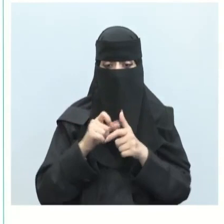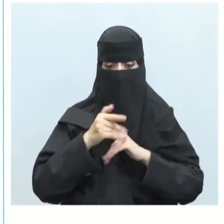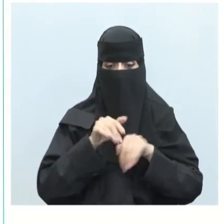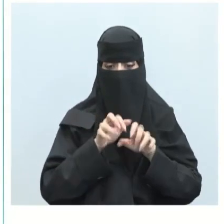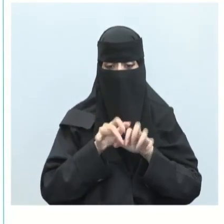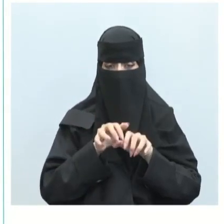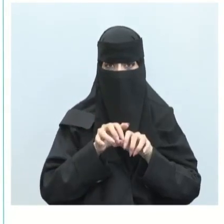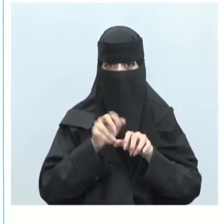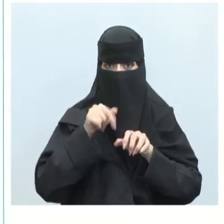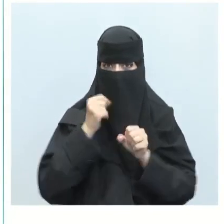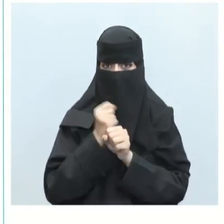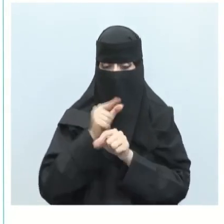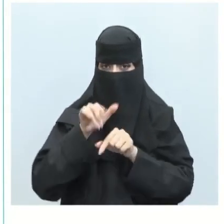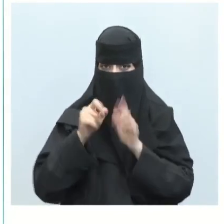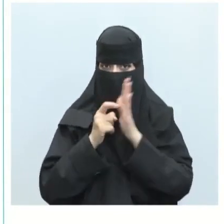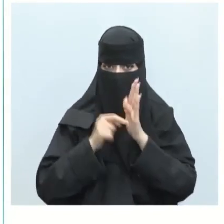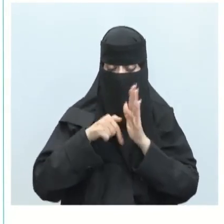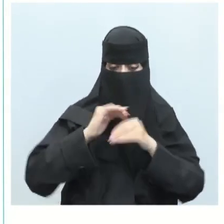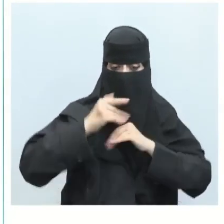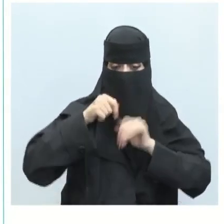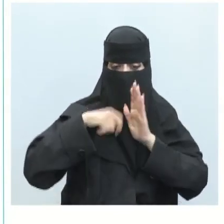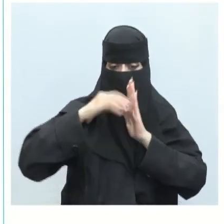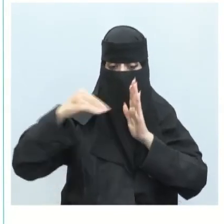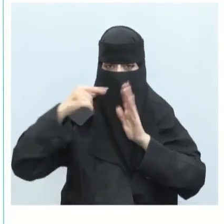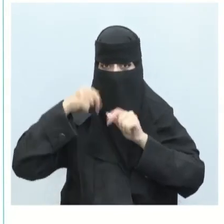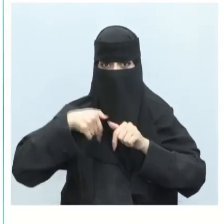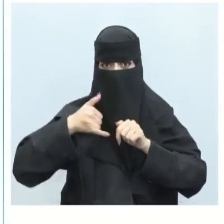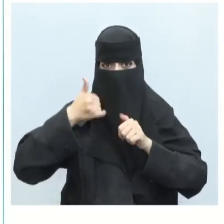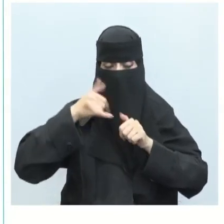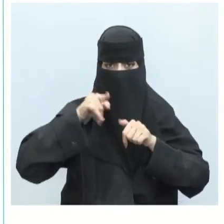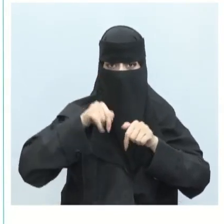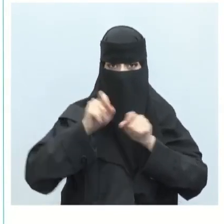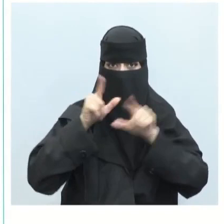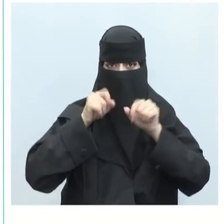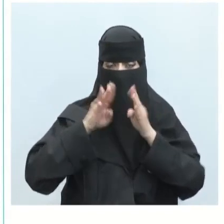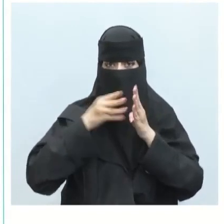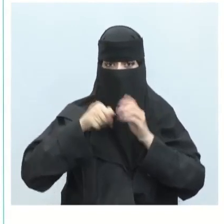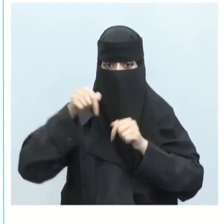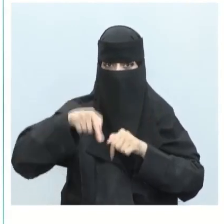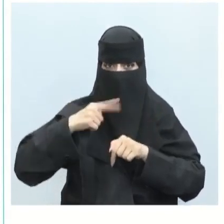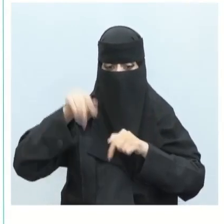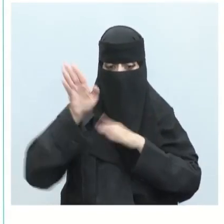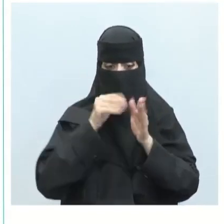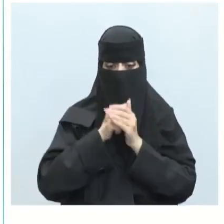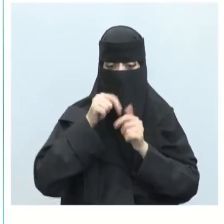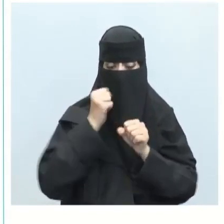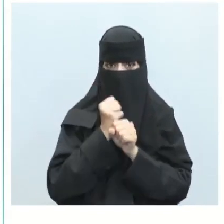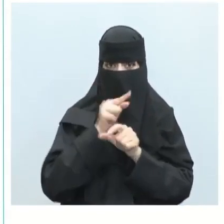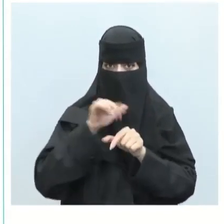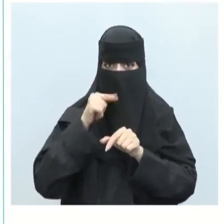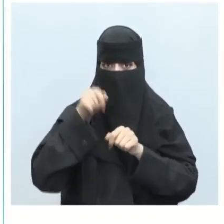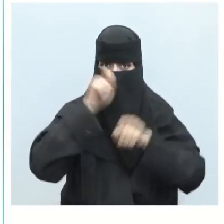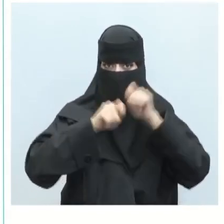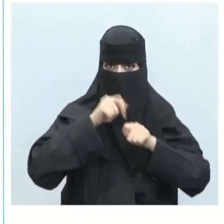المؤسسه الحاسب الذي يعمل بنظام ويندوز يمكنه الاتصال بالشبكه الافتراضيه الخاصه في بي ان للعمل او